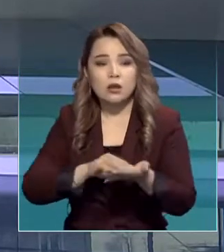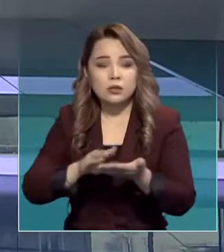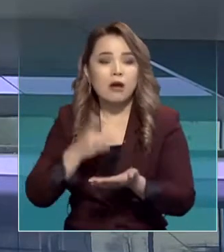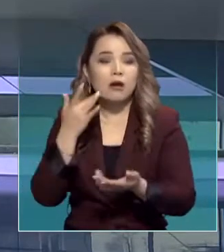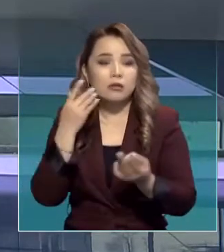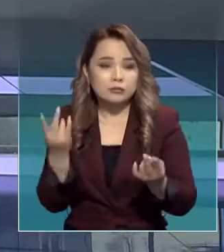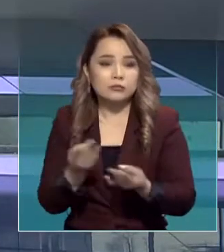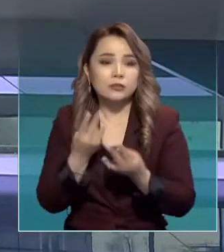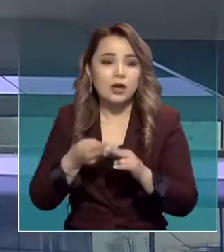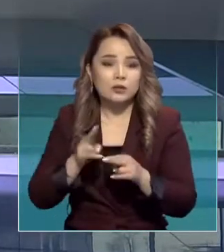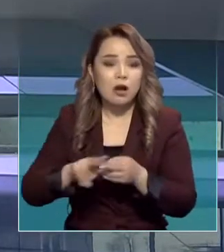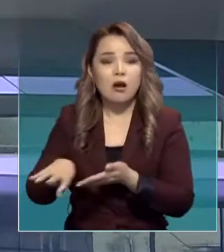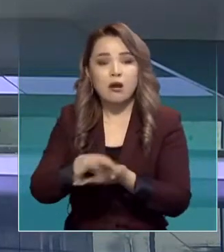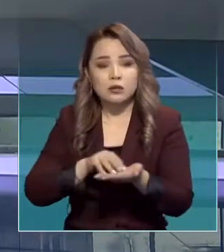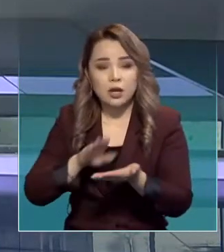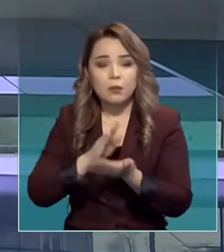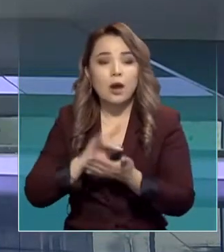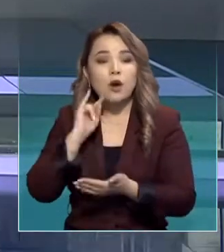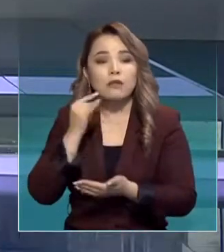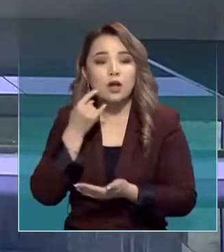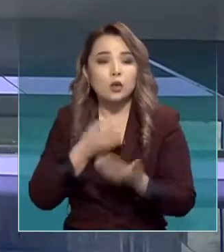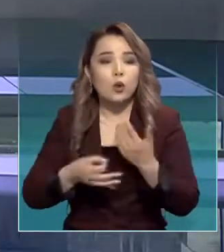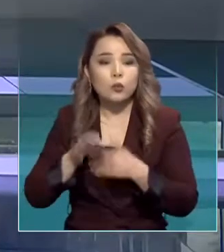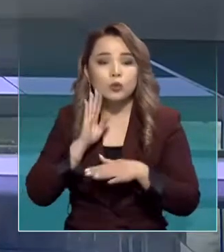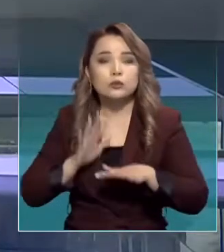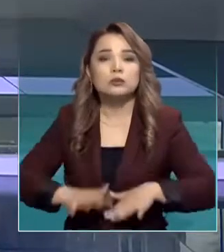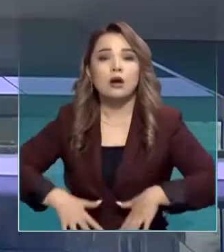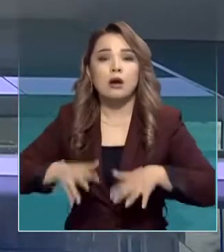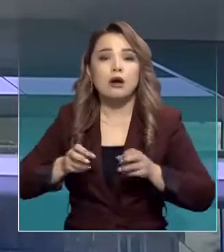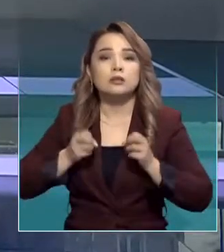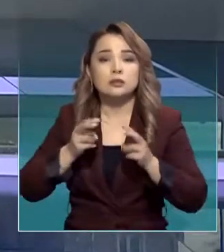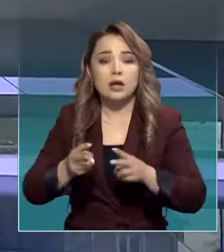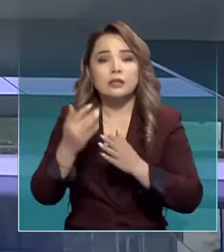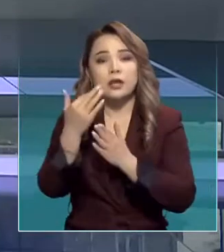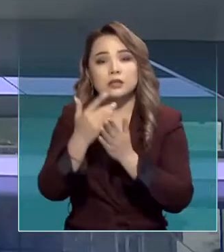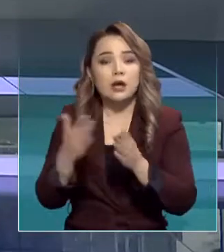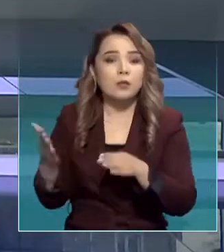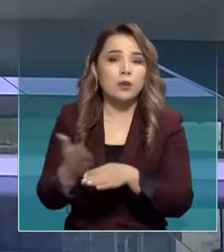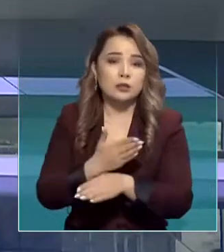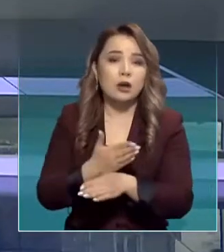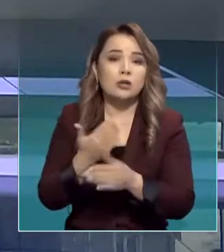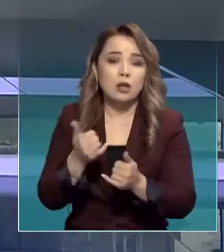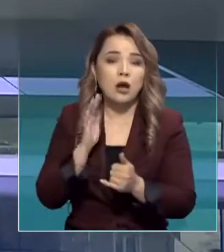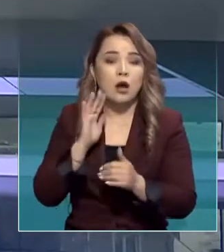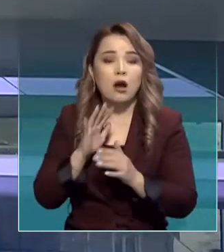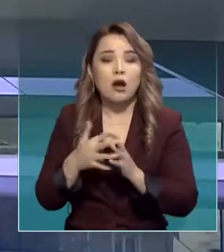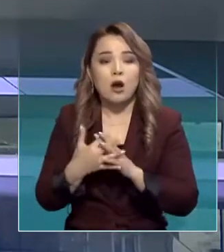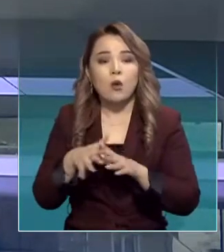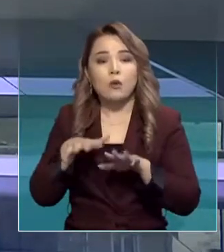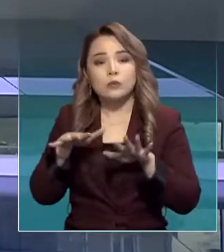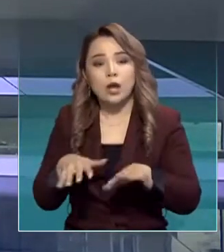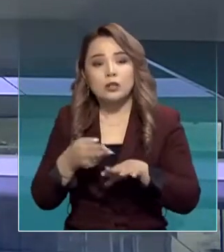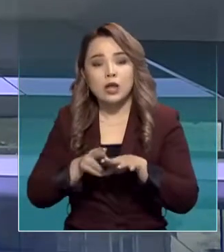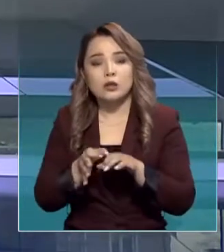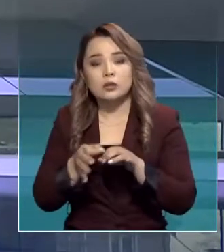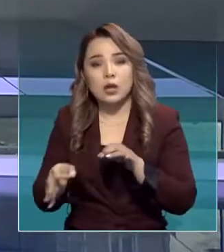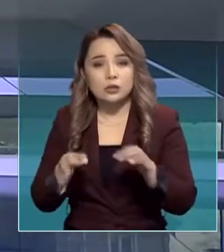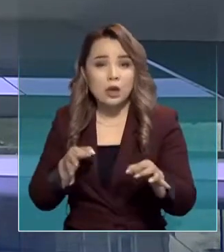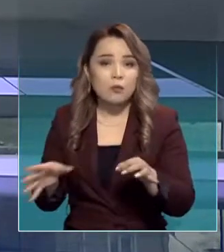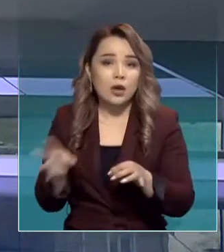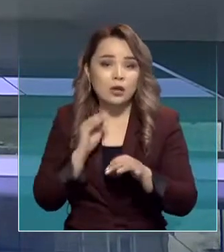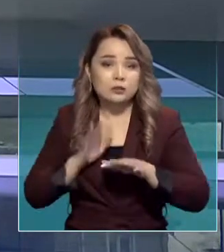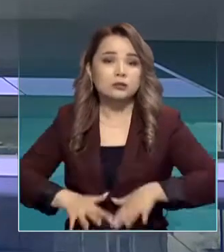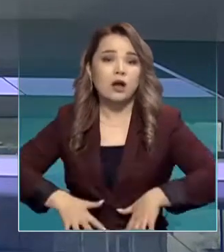әдетке айналғандай. Павлодарда су басу қаупі бар мекендер тізімінен сызып тастаған ауылға су кірсе, Қарағандыда еріген қар суы көшелерге